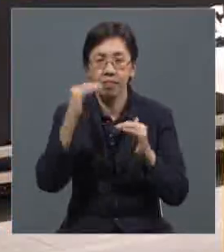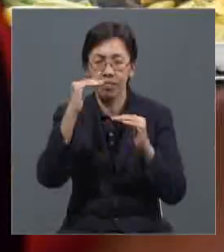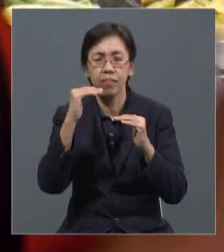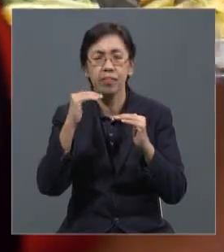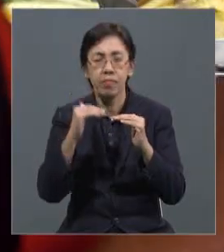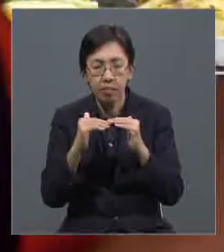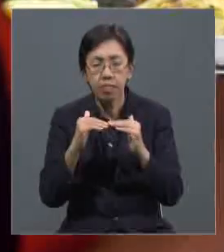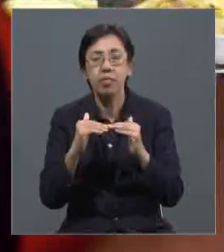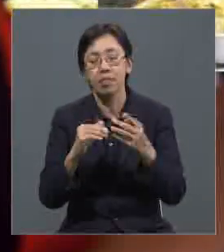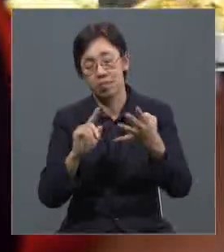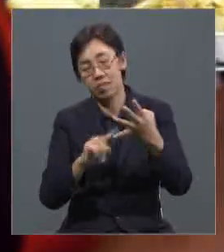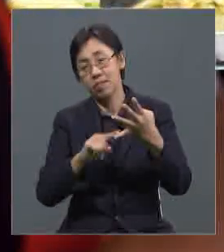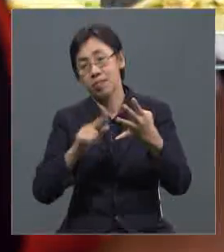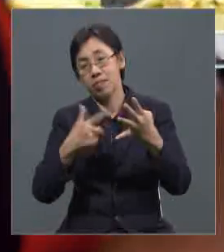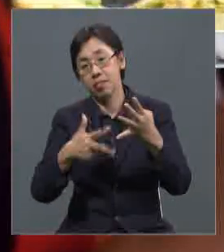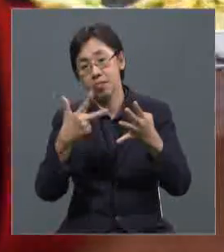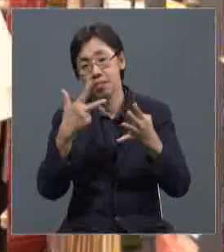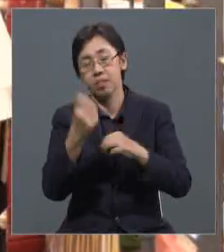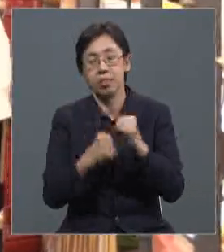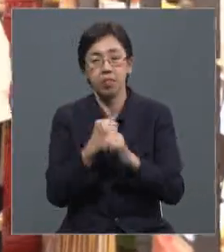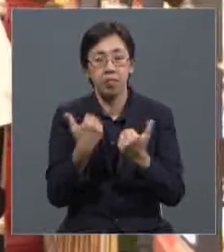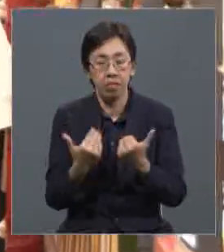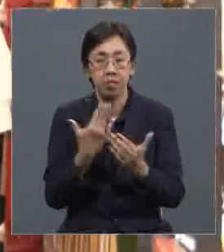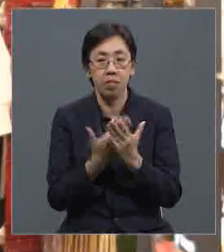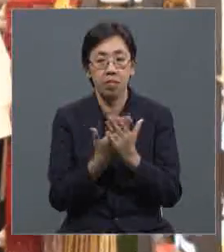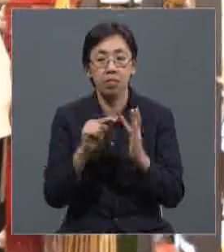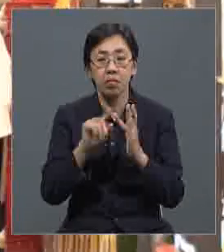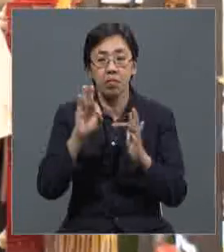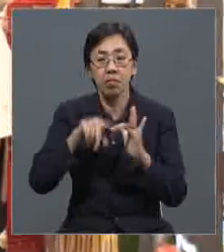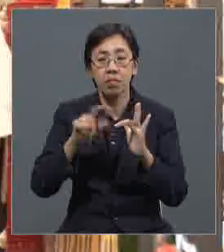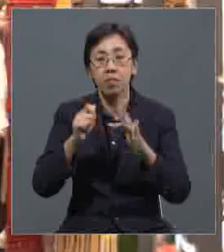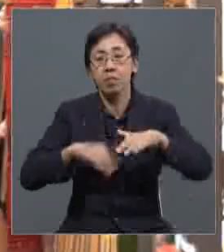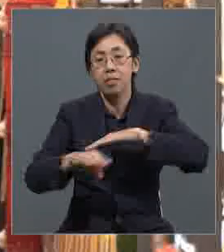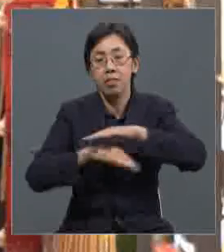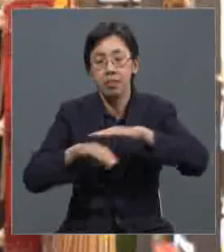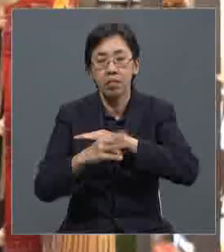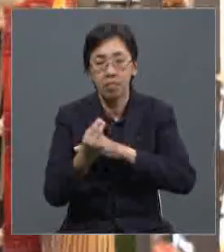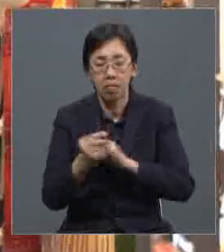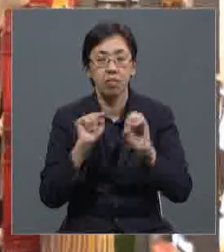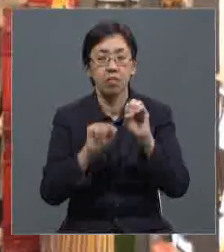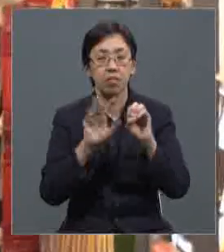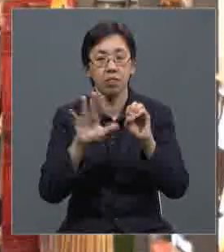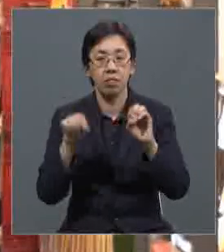ตั้งแต่ไตรมาสที่4ปีนี้ส่วนอัตราเงินเฟ้อพื้นฐานคาดว่าจะอยู่ที่